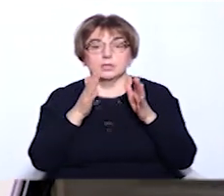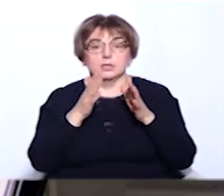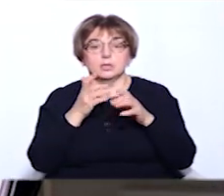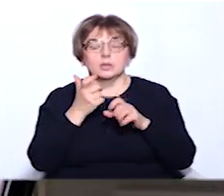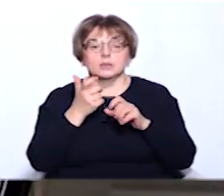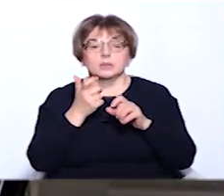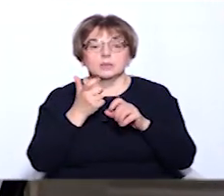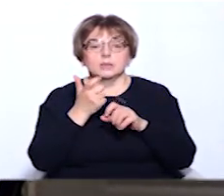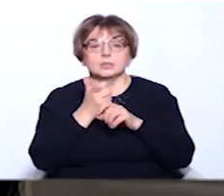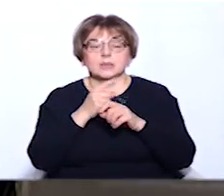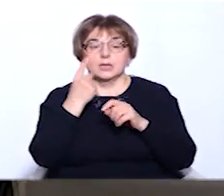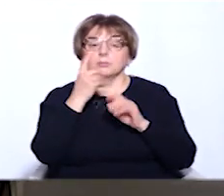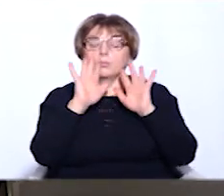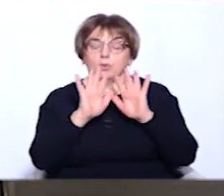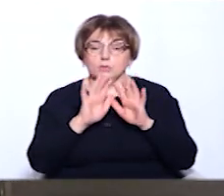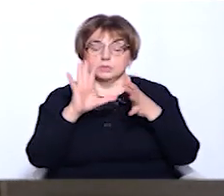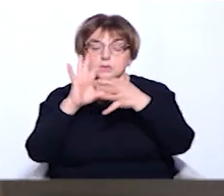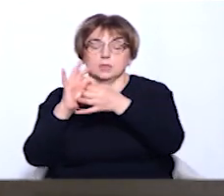არის მხოლოდ ერთმაგი.